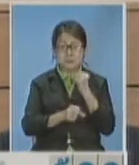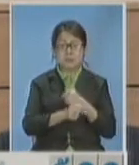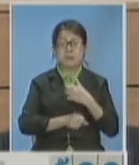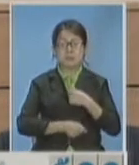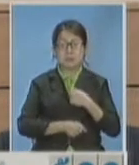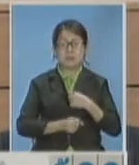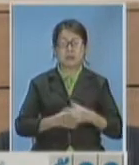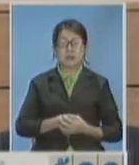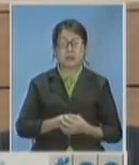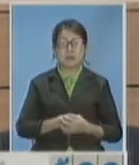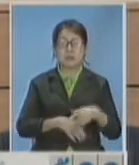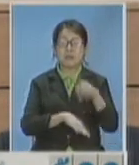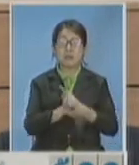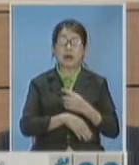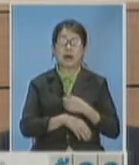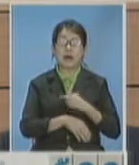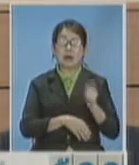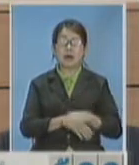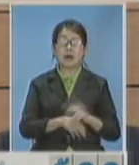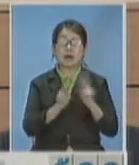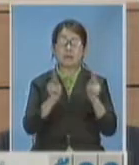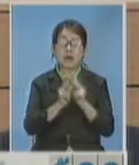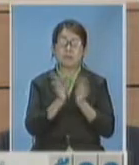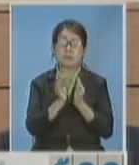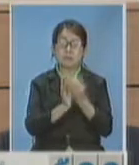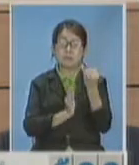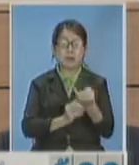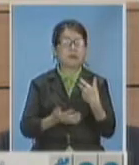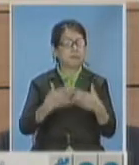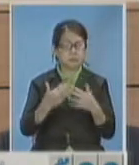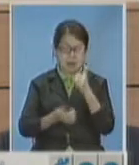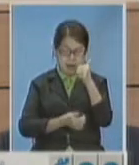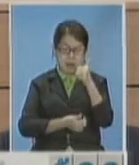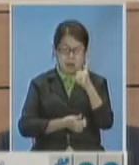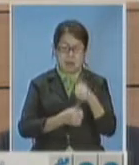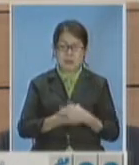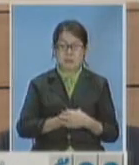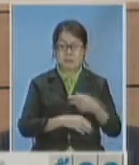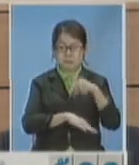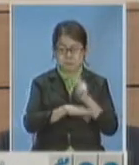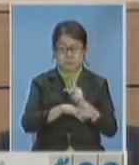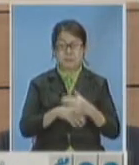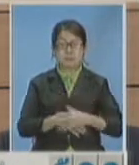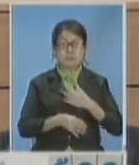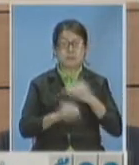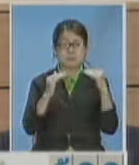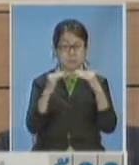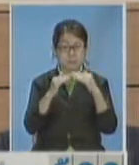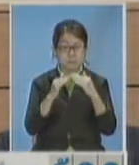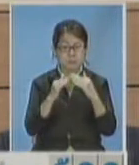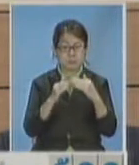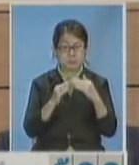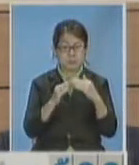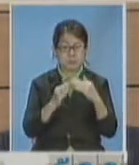รท่านประธานจะให้อภิปรายในฐานะกรรมาธิการเสียงข้างน้อยผมก็ไม่ว่าท่านประธานครับแต่ผมก็มีสิทธิ์ที่จะยืนอยู่ตร